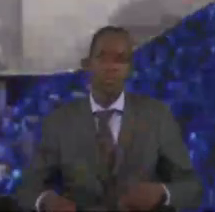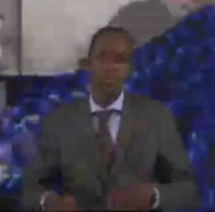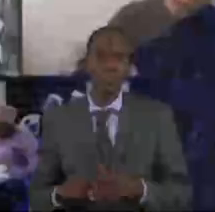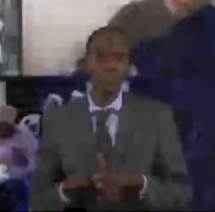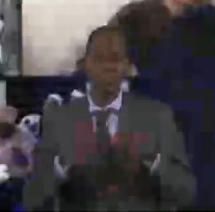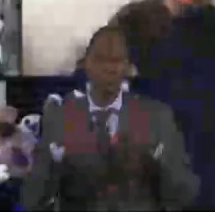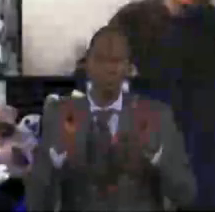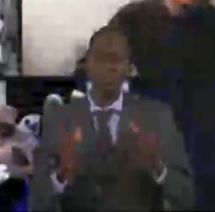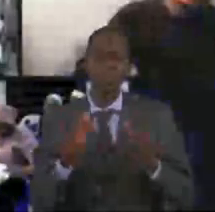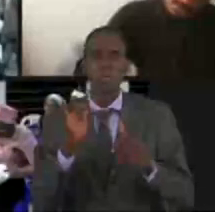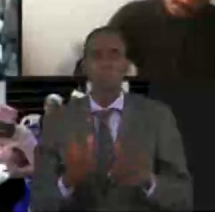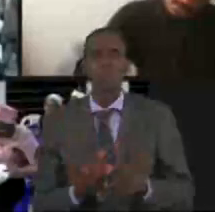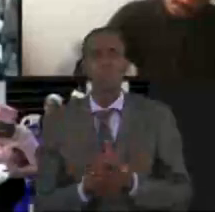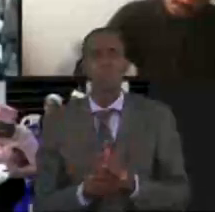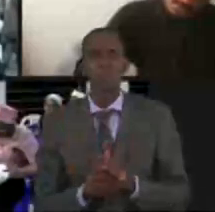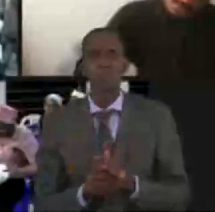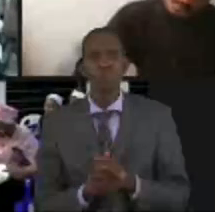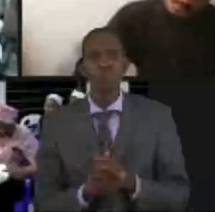Seigneur, aussitôt.